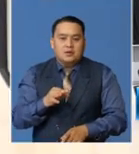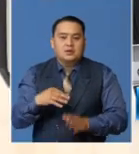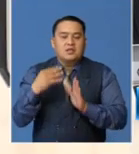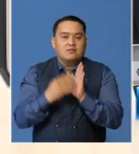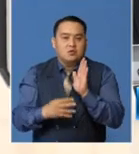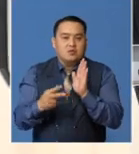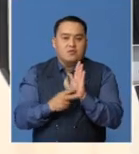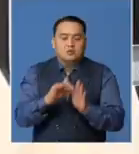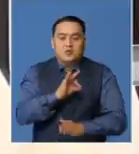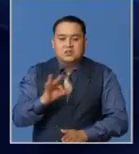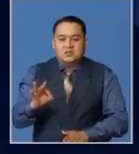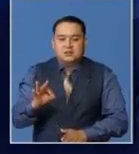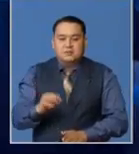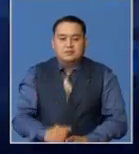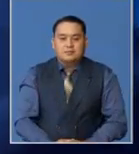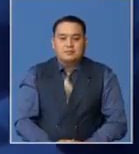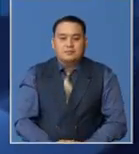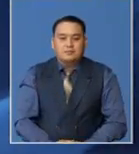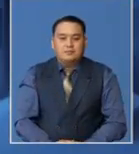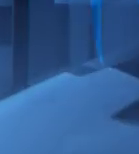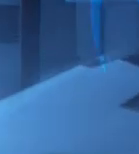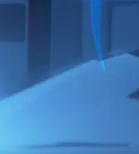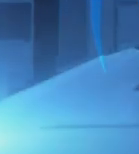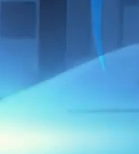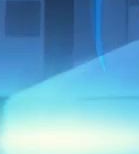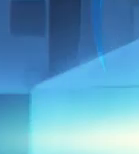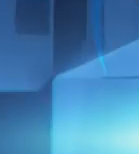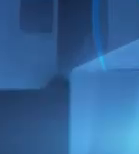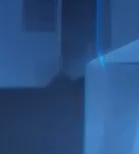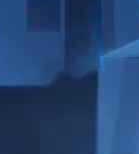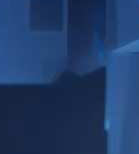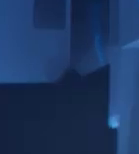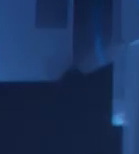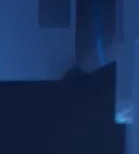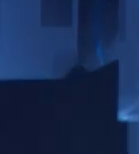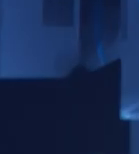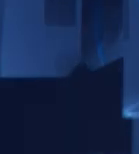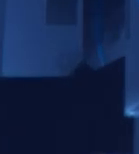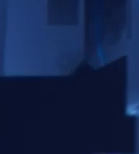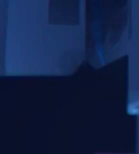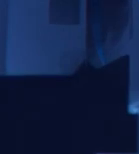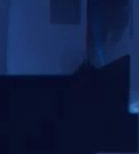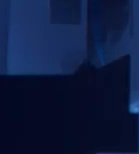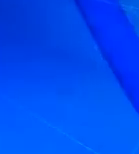98 процентов по новой семье кого габит кадрах man телеканал это 100 г курган